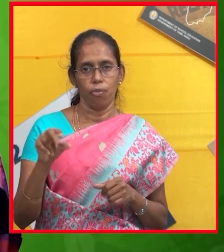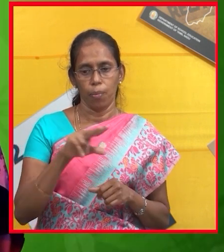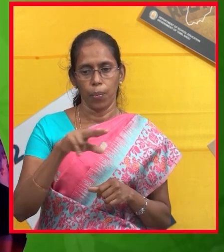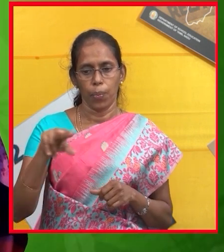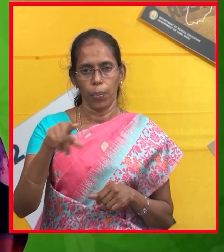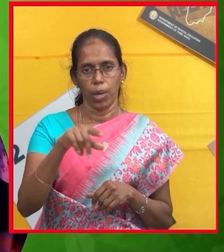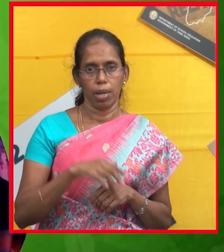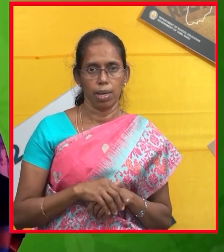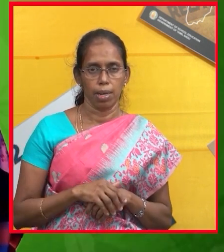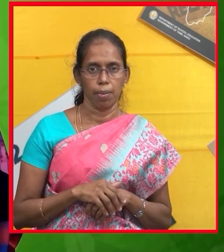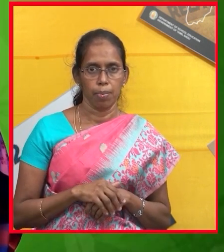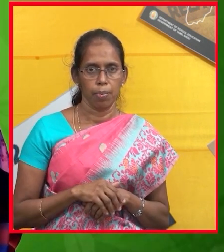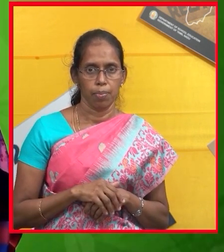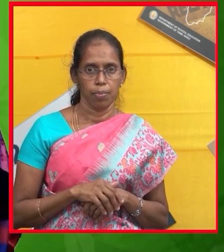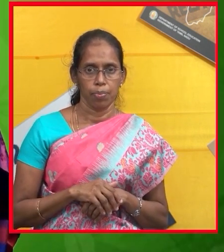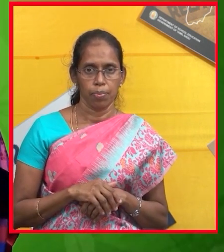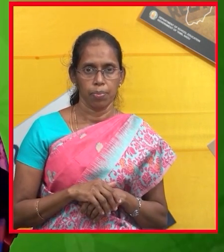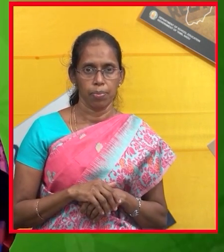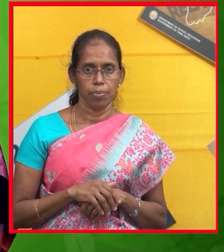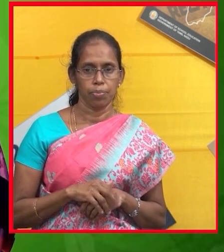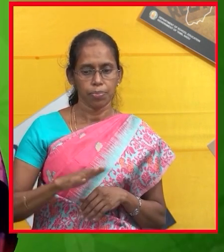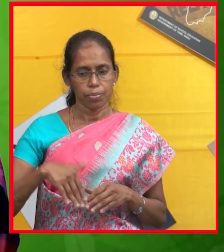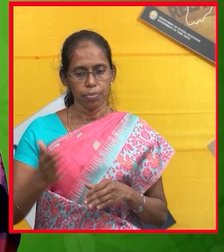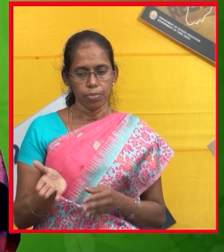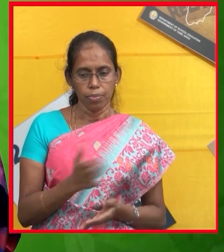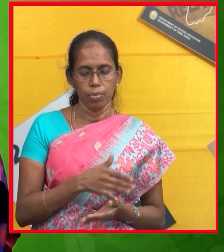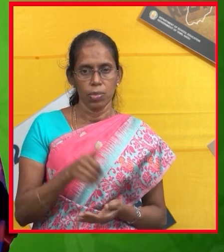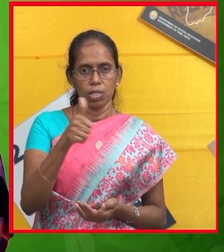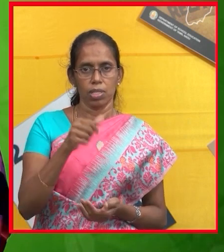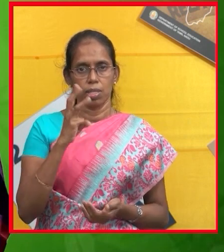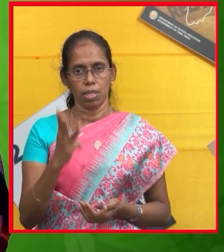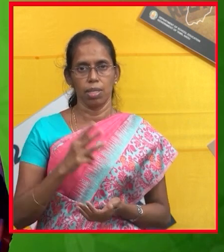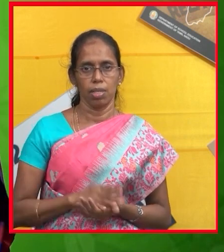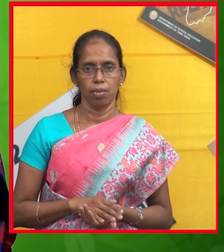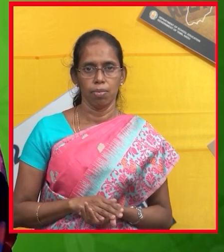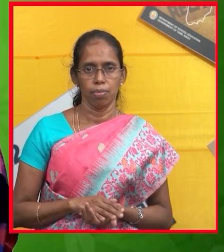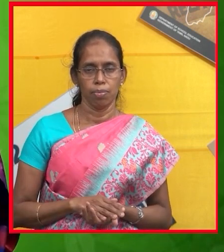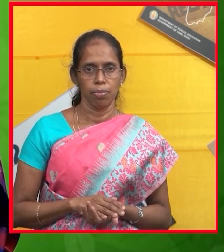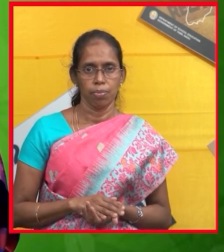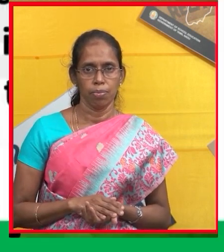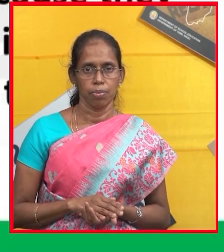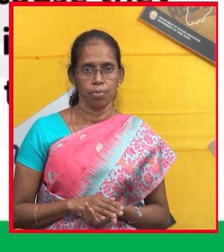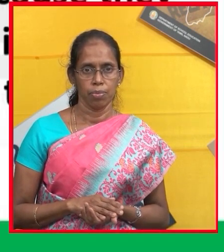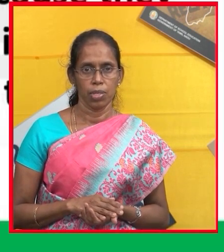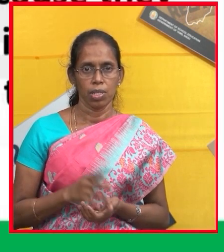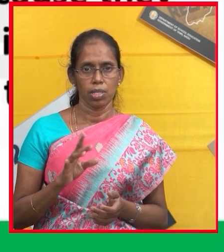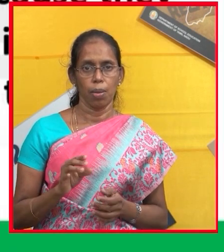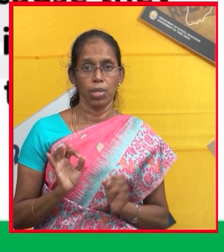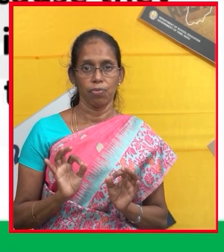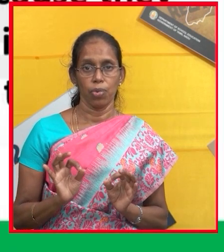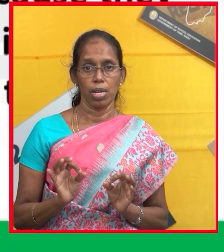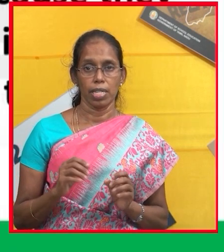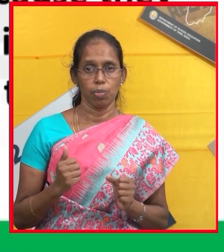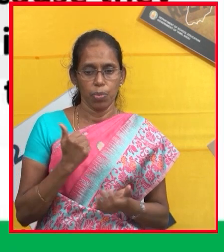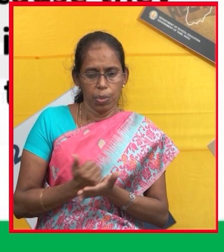அறிந்து கொள்ளுதல். அதுக்கு பேர் தான் ஆன்டிசிபேட். நெக்ஸ்ட், பேஜ் நம்பர் 63. It was also a blissful experience